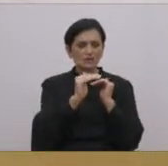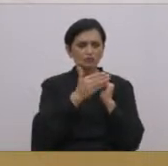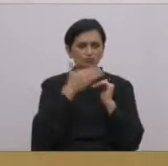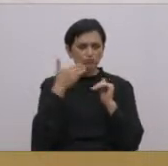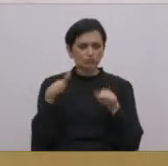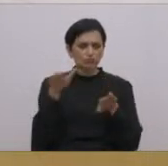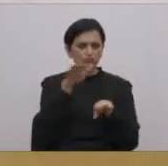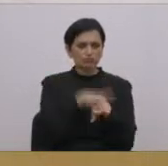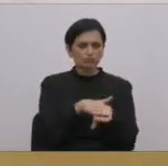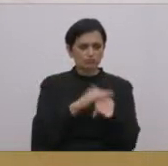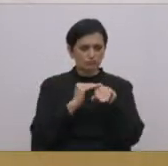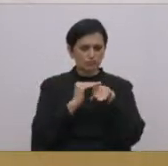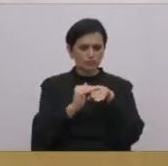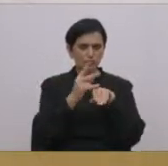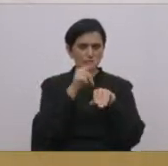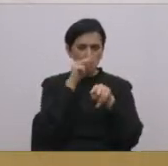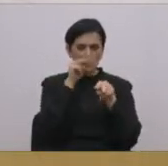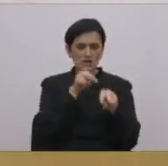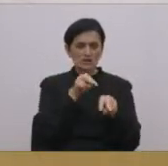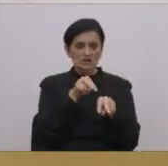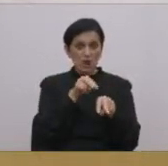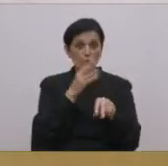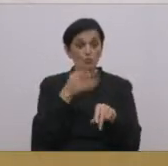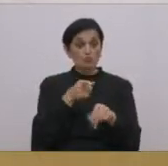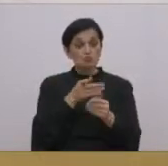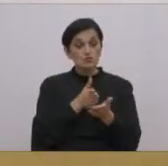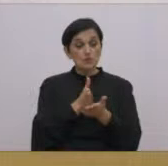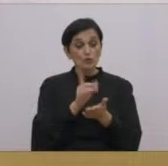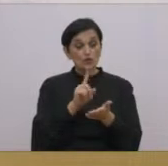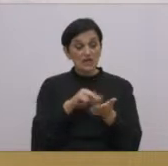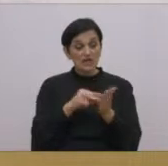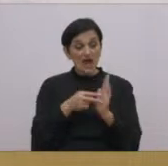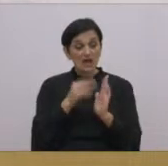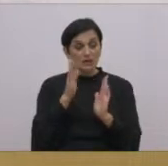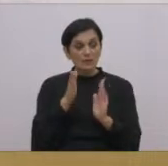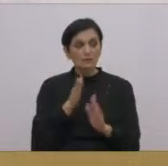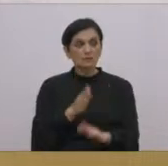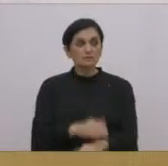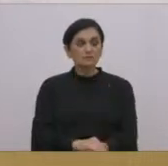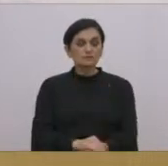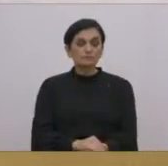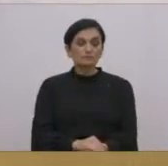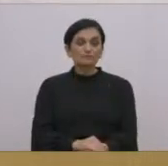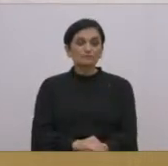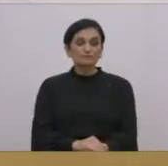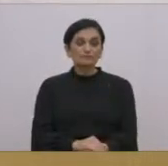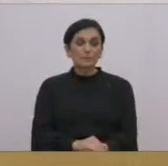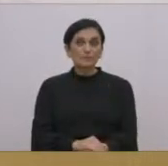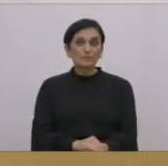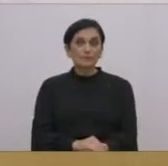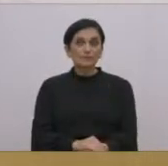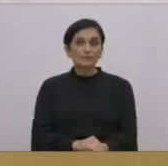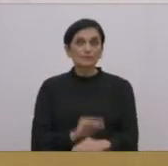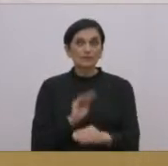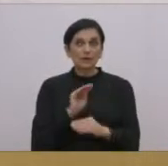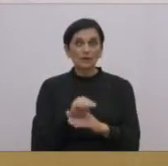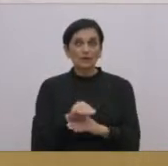sagebia, misahedia, da, ami martule vitu, gegmaut, rames da, ert. Sasule minutuși.